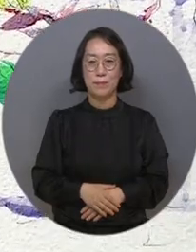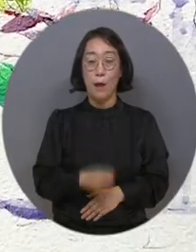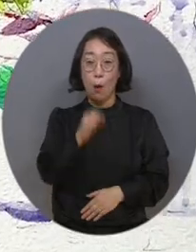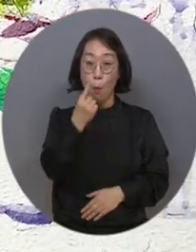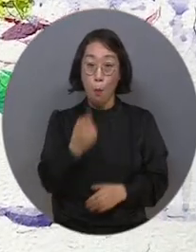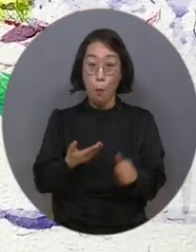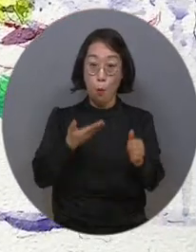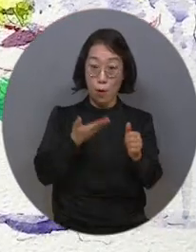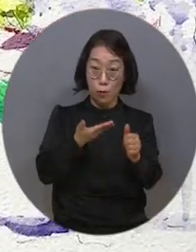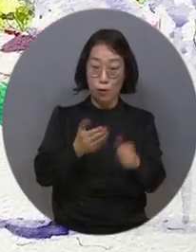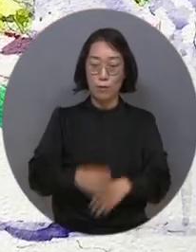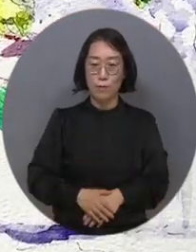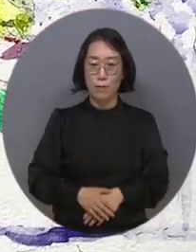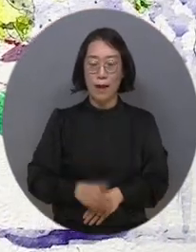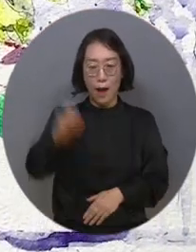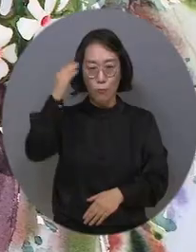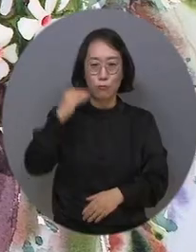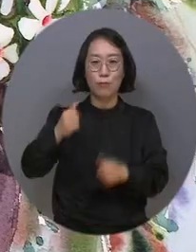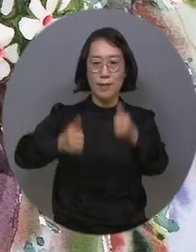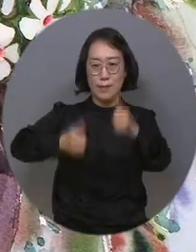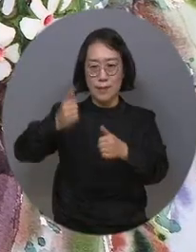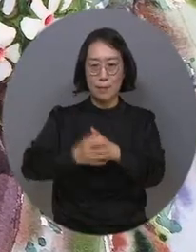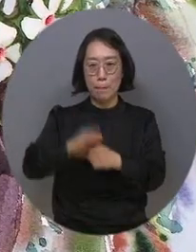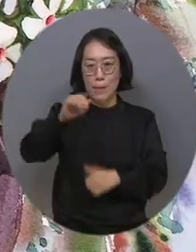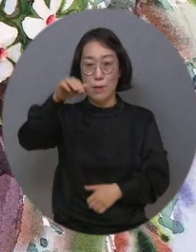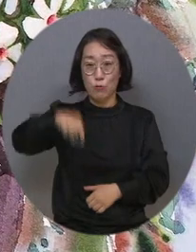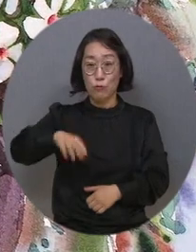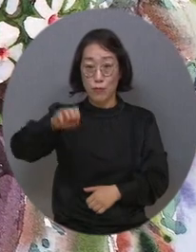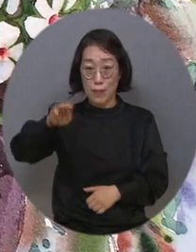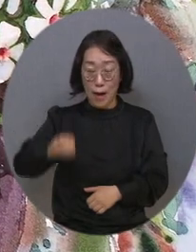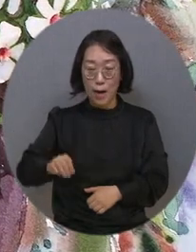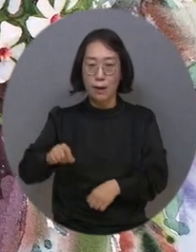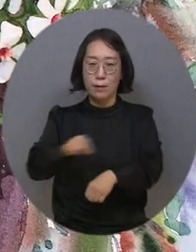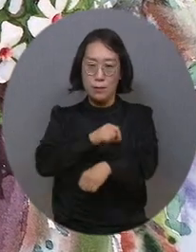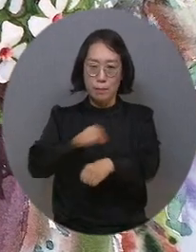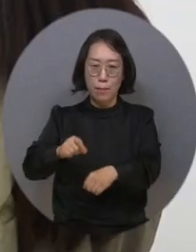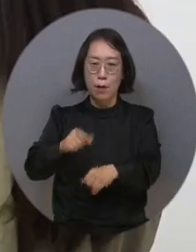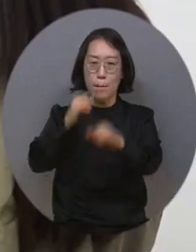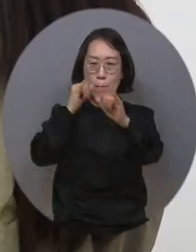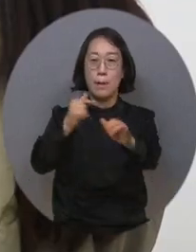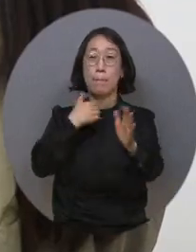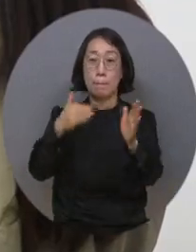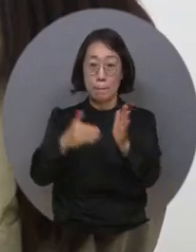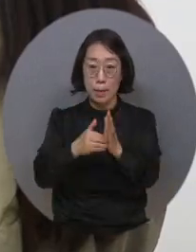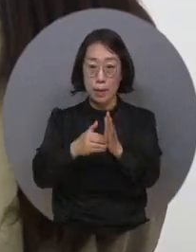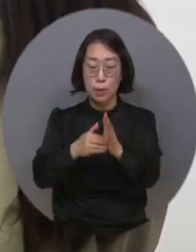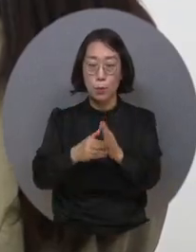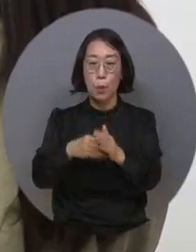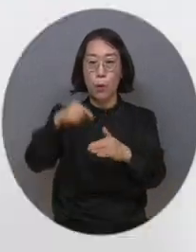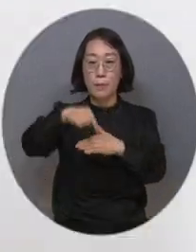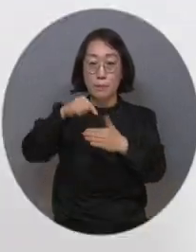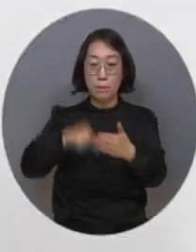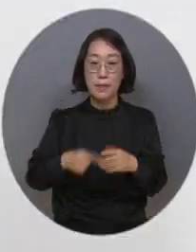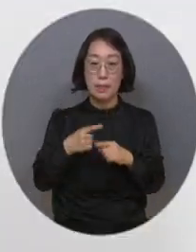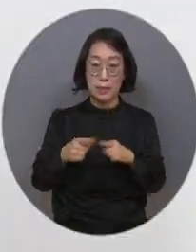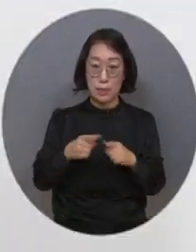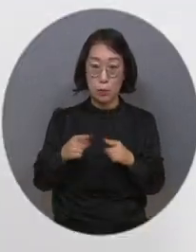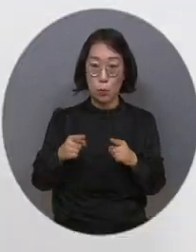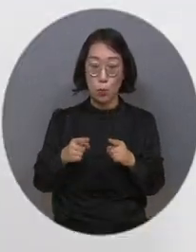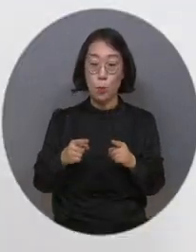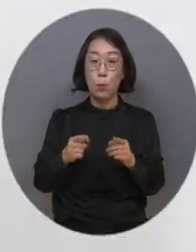오연경 작가는 대한민국 미술대전에서 비구상 부분 특선을 수상한 바 있으며 미술심리치료사이며